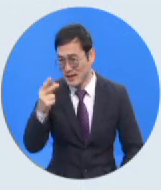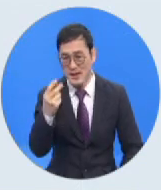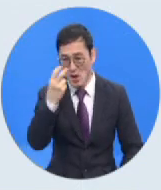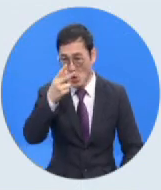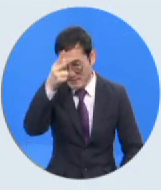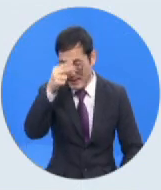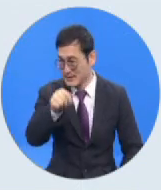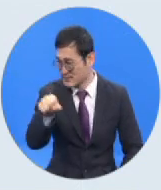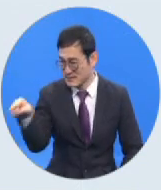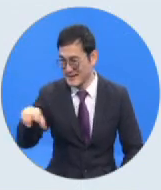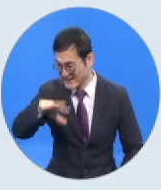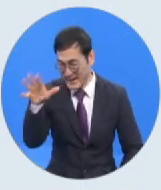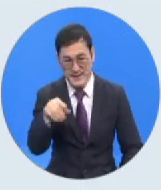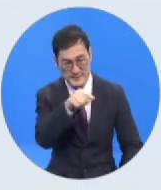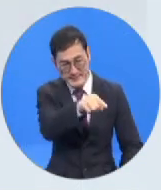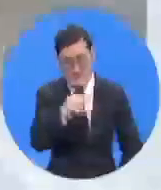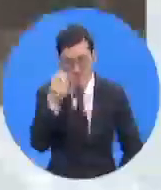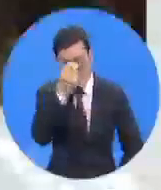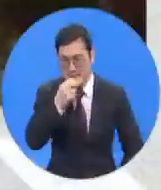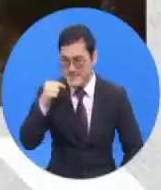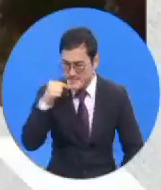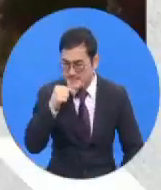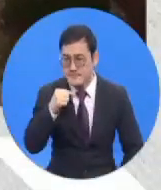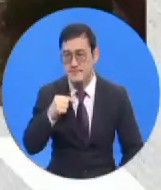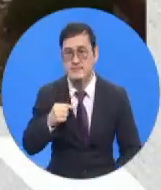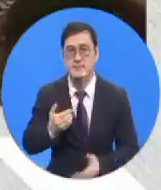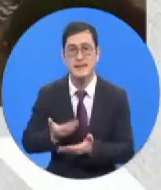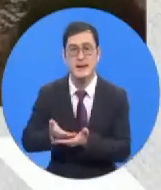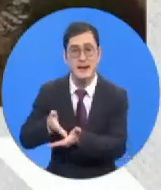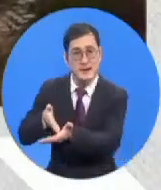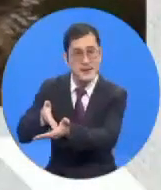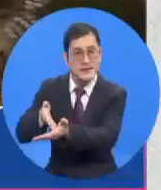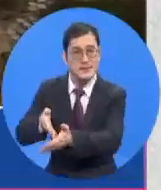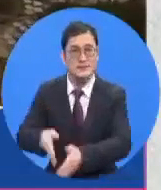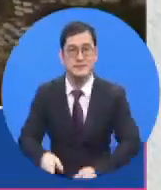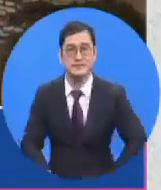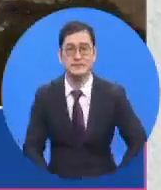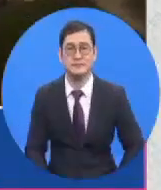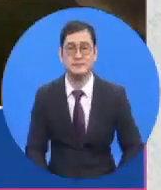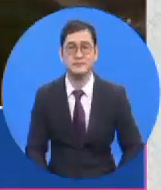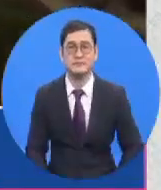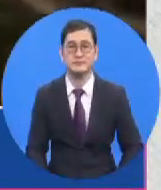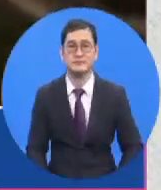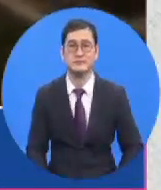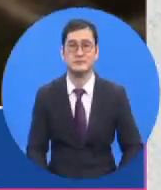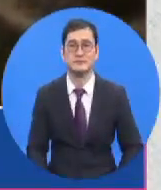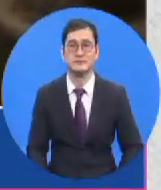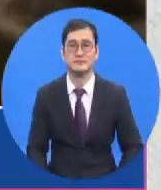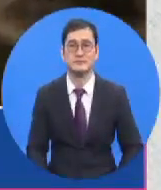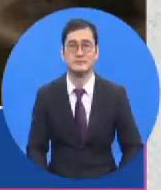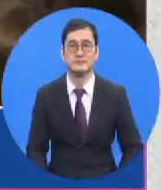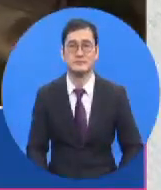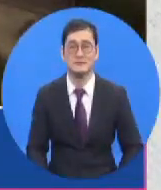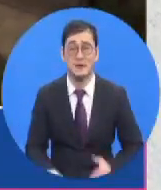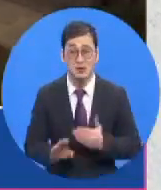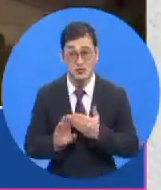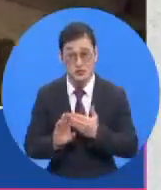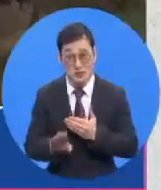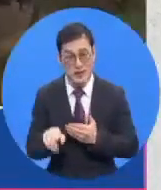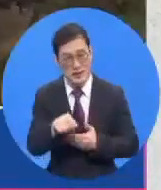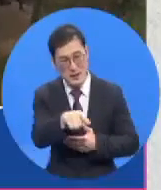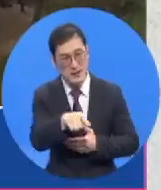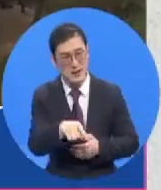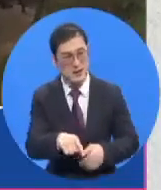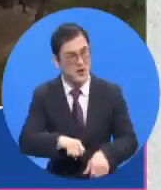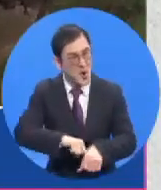그렇다면은 당연히 야당에서 곽상도 의원이 주장하는 것처럼 그 사이에 무슨 문제는 없었는지에 대해서 저는